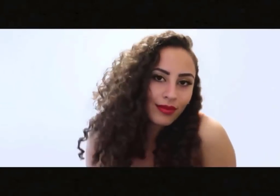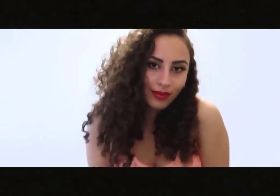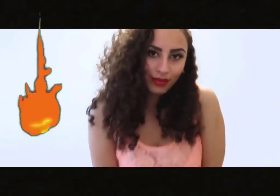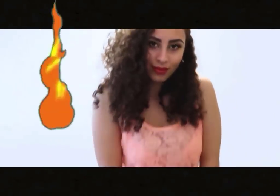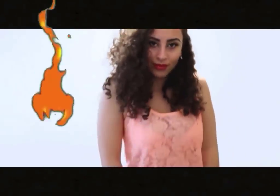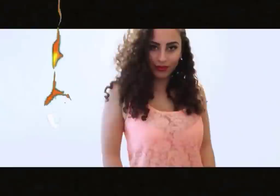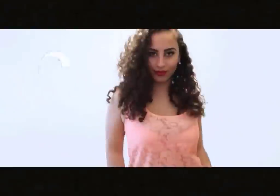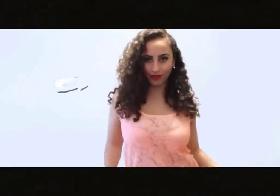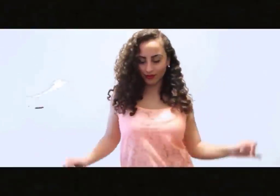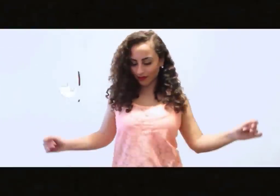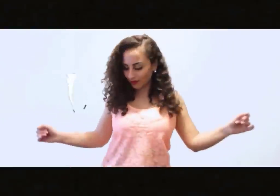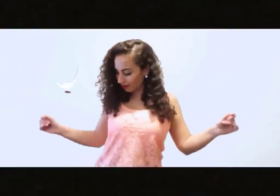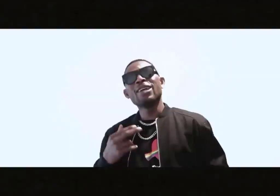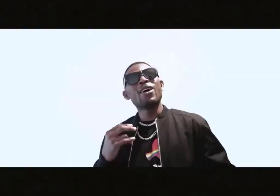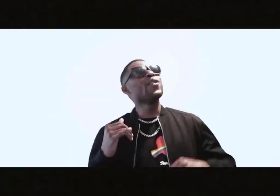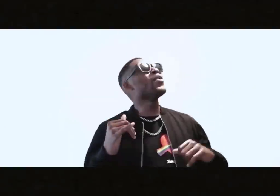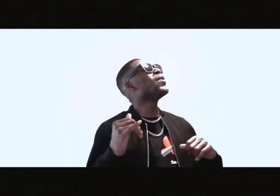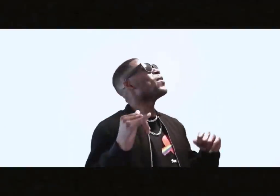juli